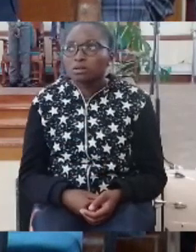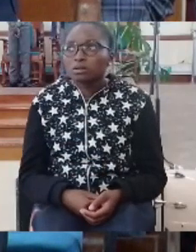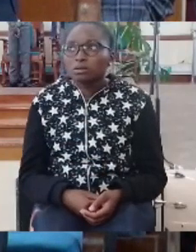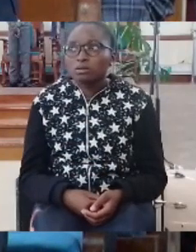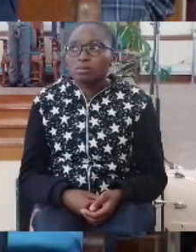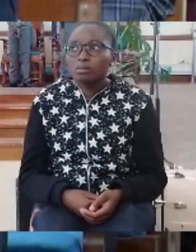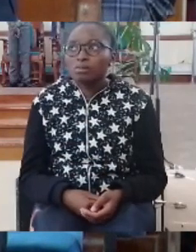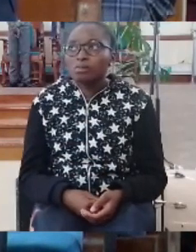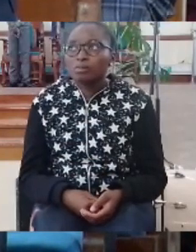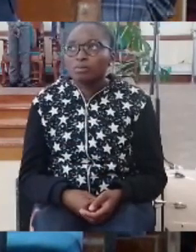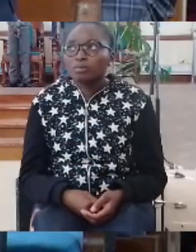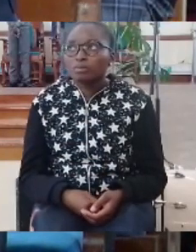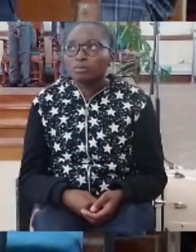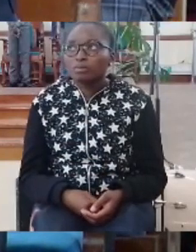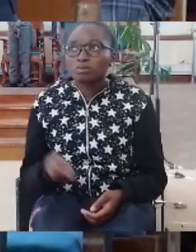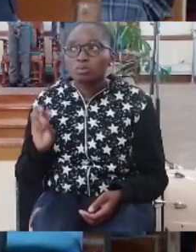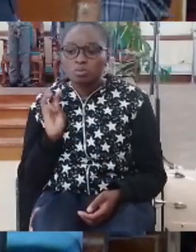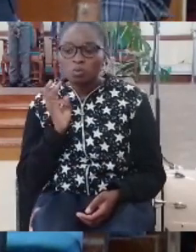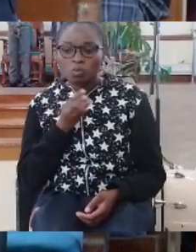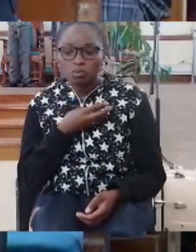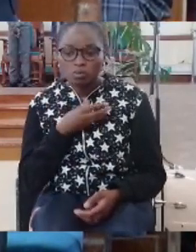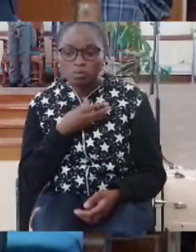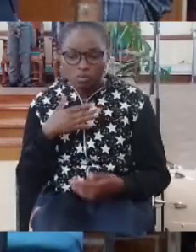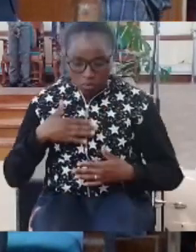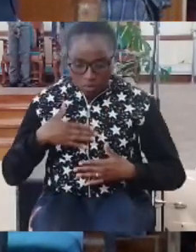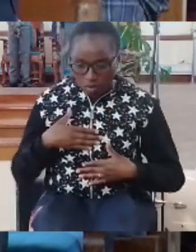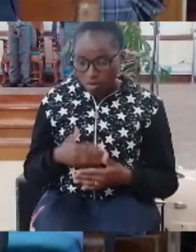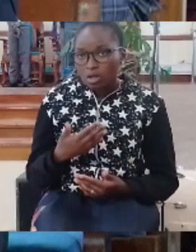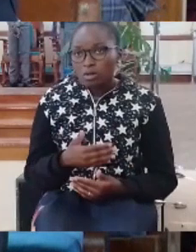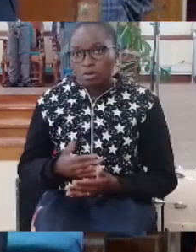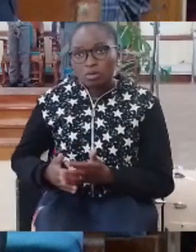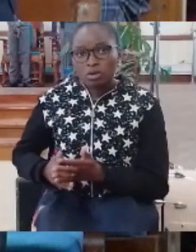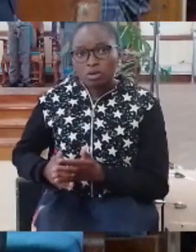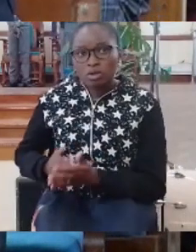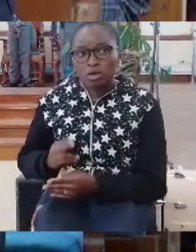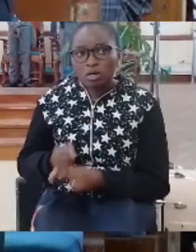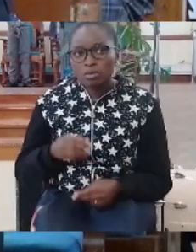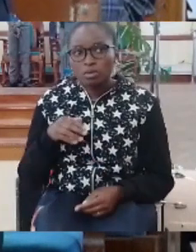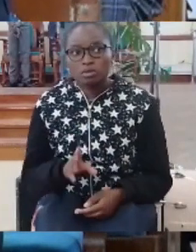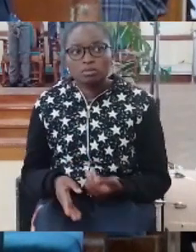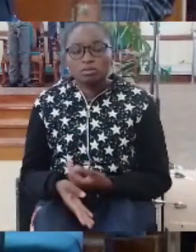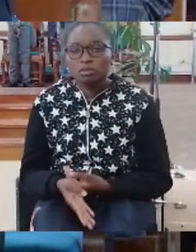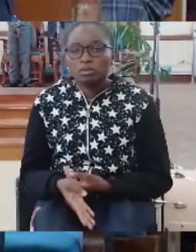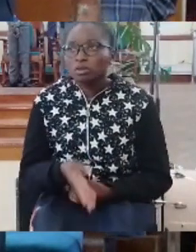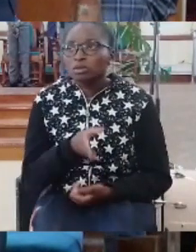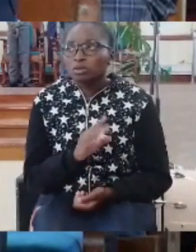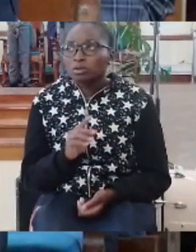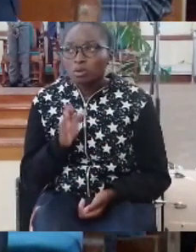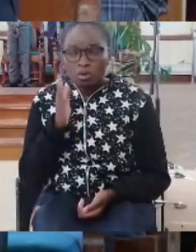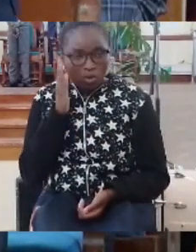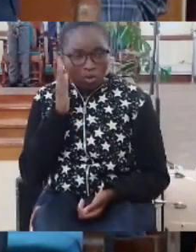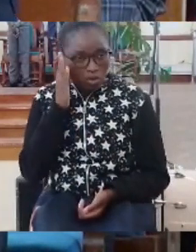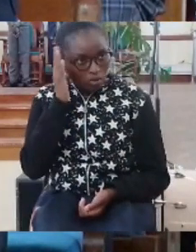scenes, oh God. Neto ate ya leto wale ya kuneto doa mokoma baraletio. Mwadhani newe owe goloshi ya ho.